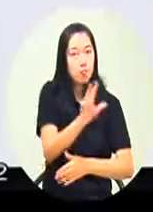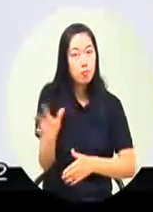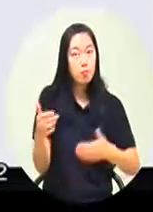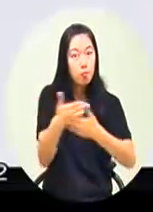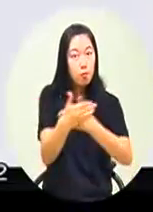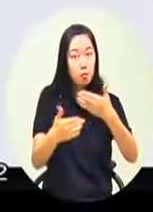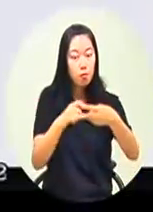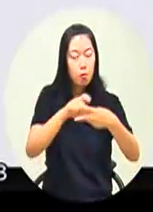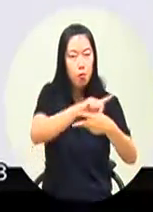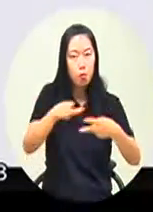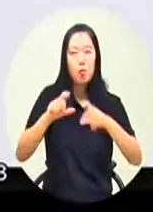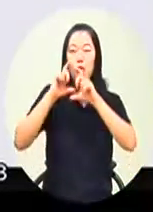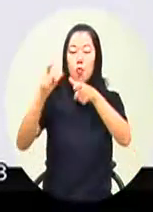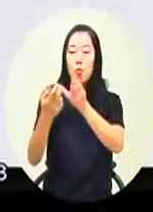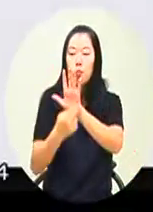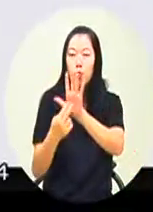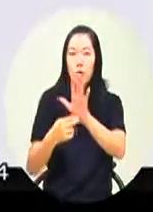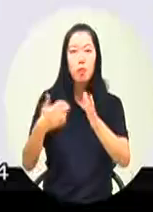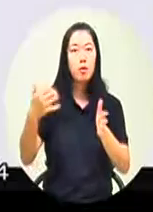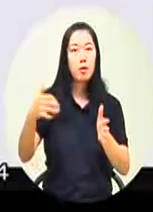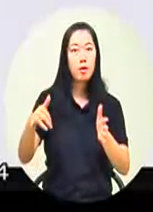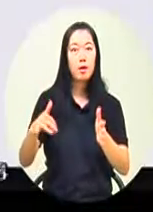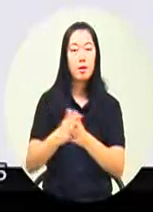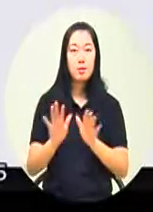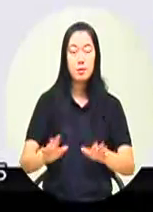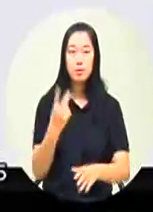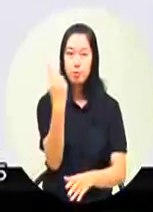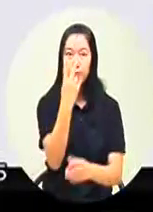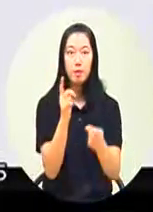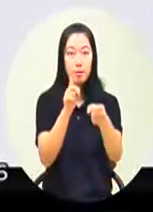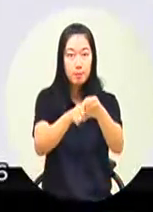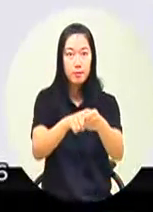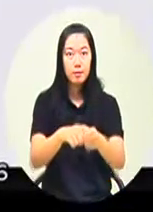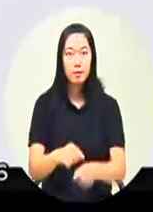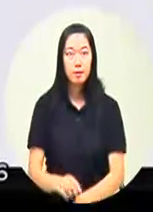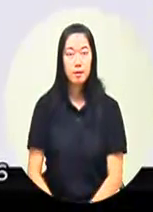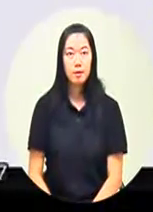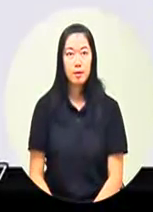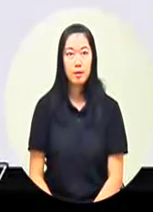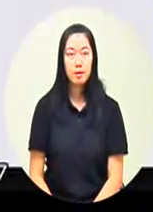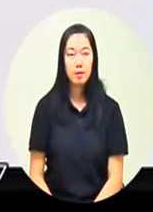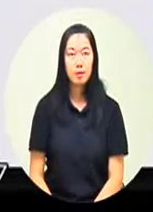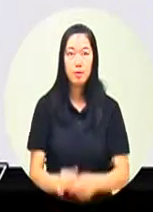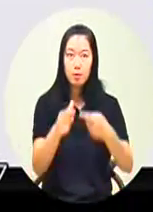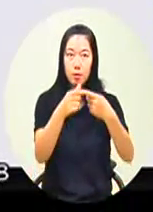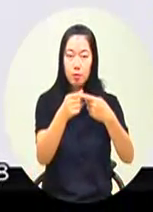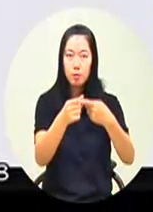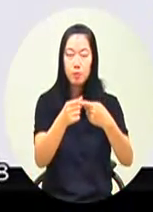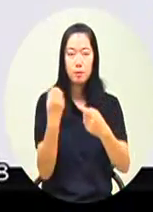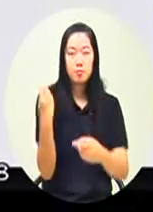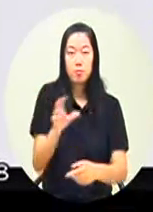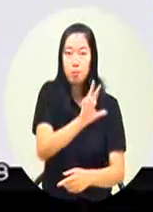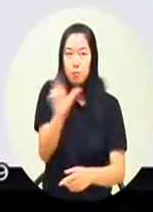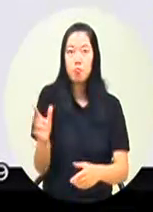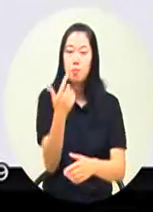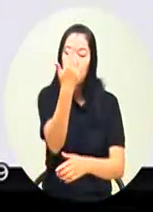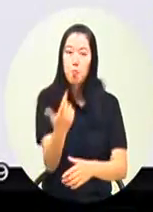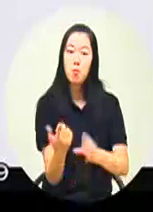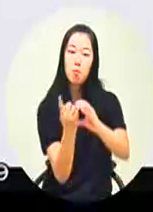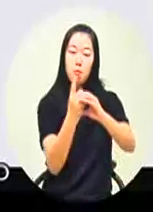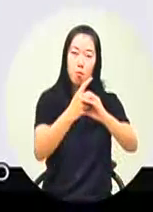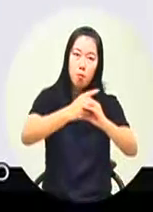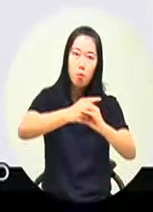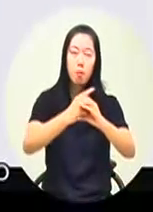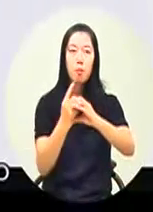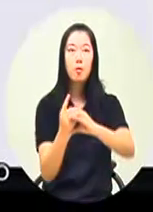回应吼。那我们现在有两个方向哦。对轻型的慢车哈，慢车速，它是